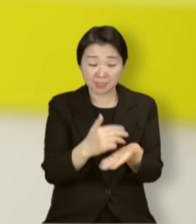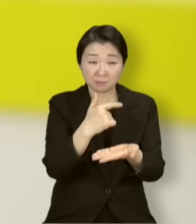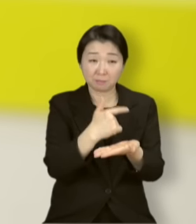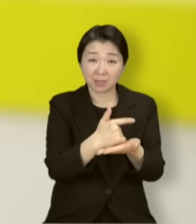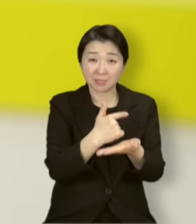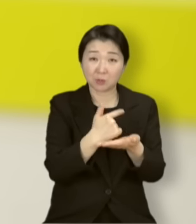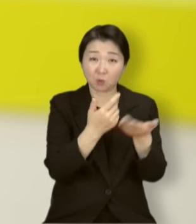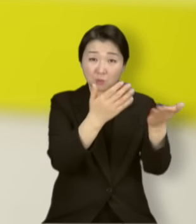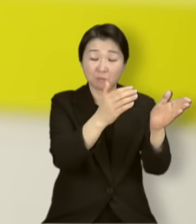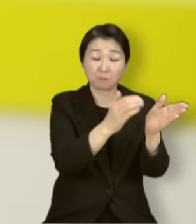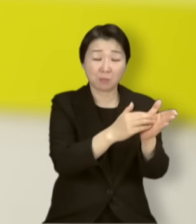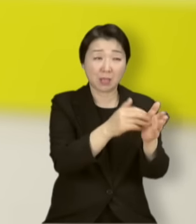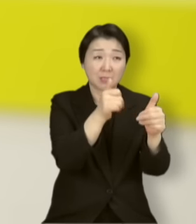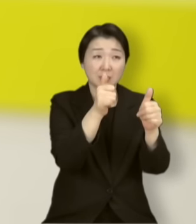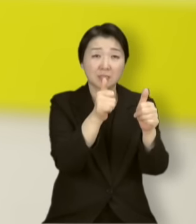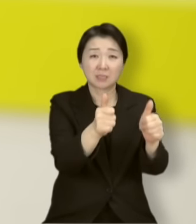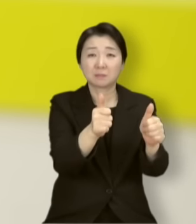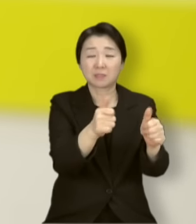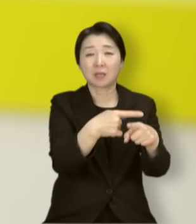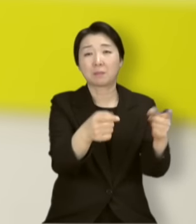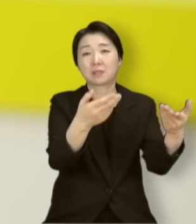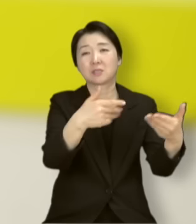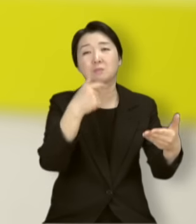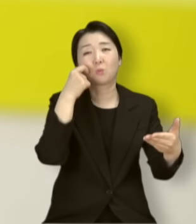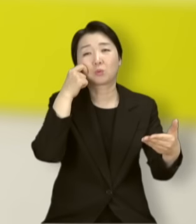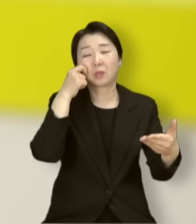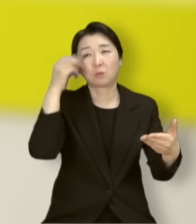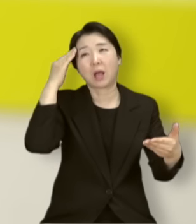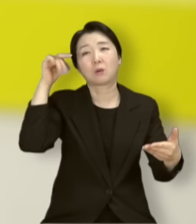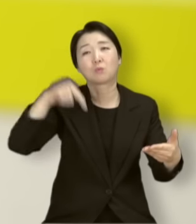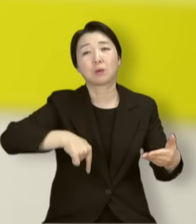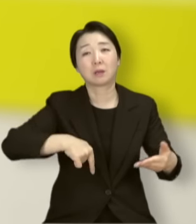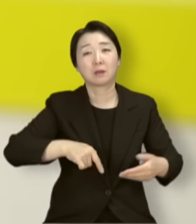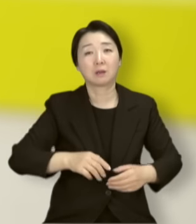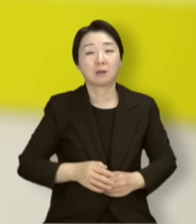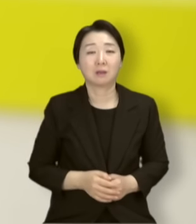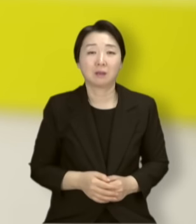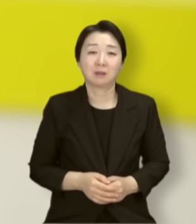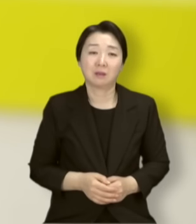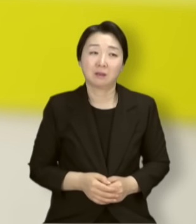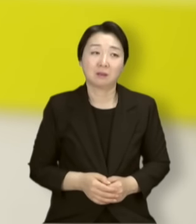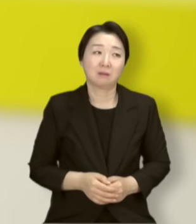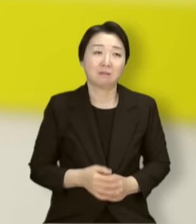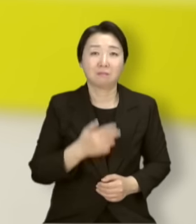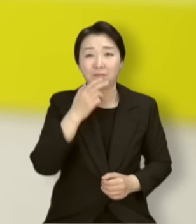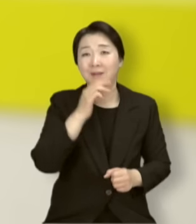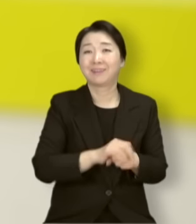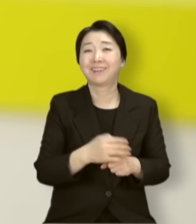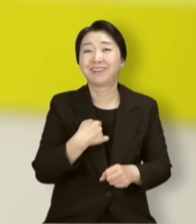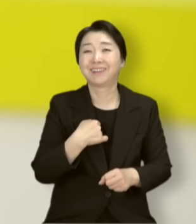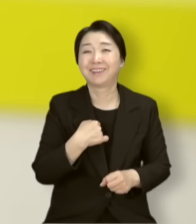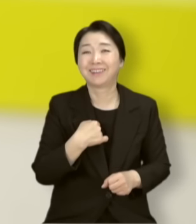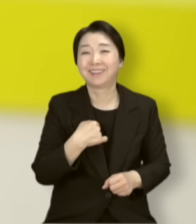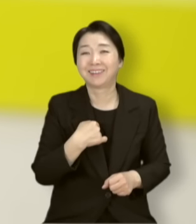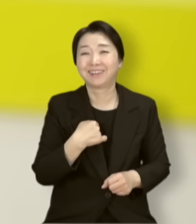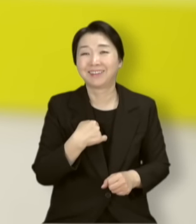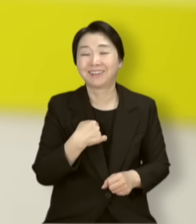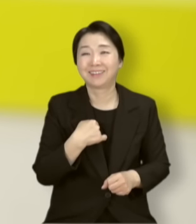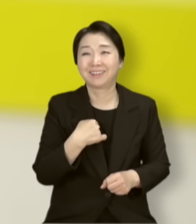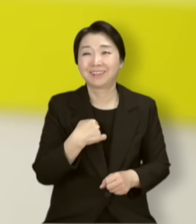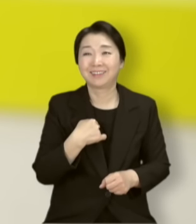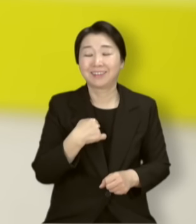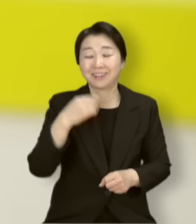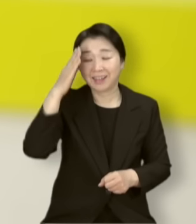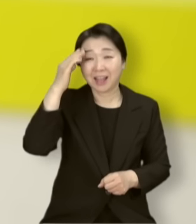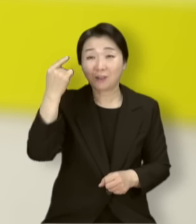논문을 내놓고 심사 못 받고 들어왔으니까요. 그러니까 이게 참 기가 막힌 거지. 네.